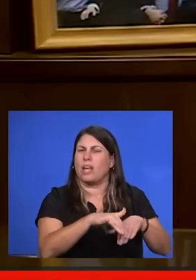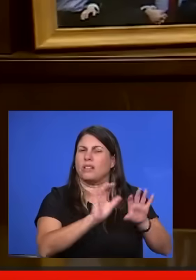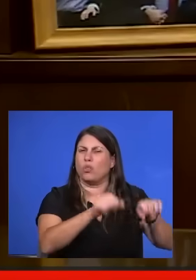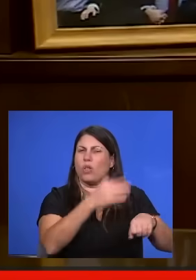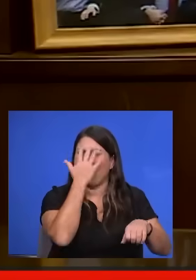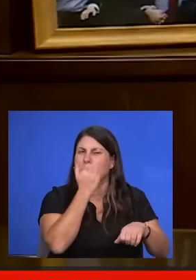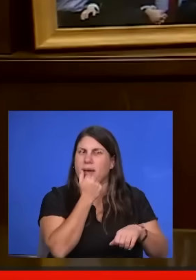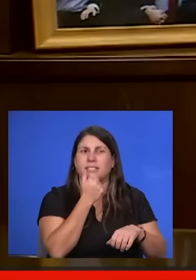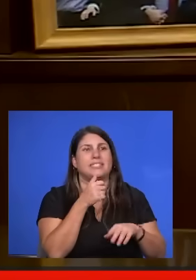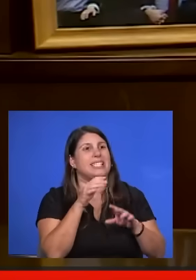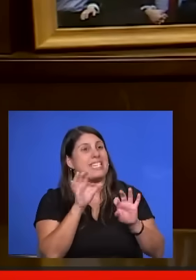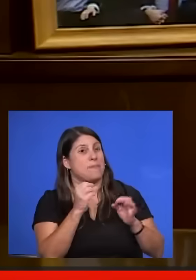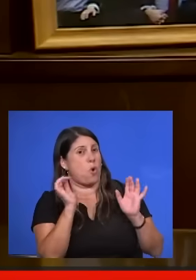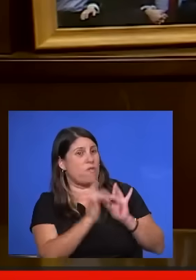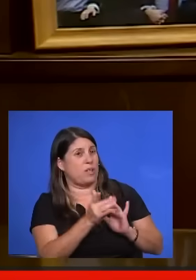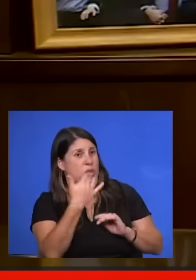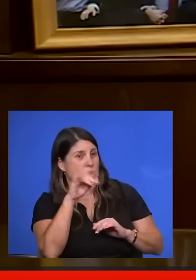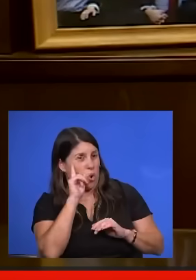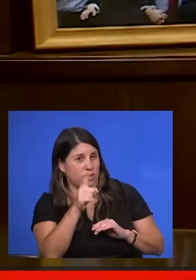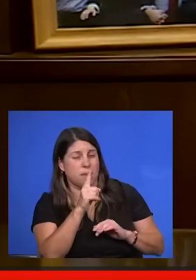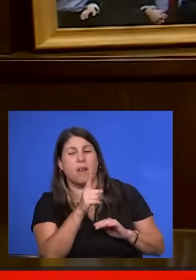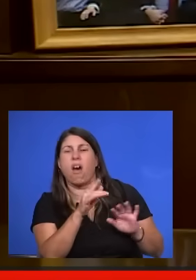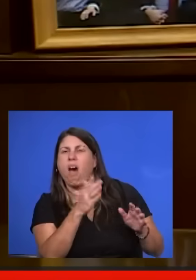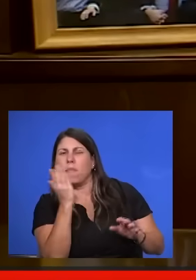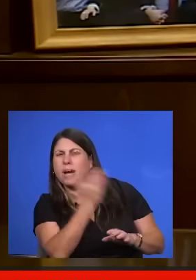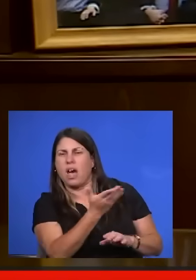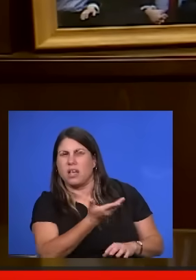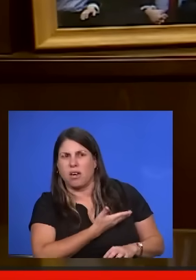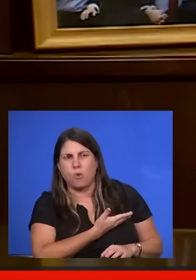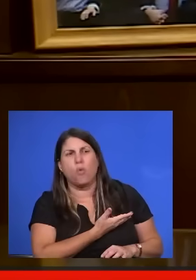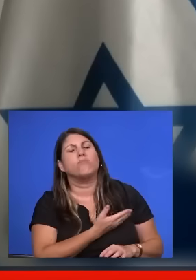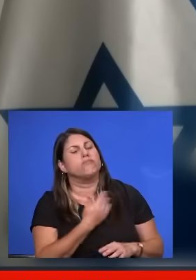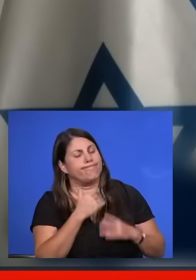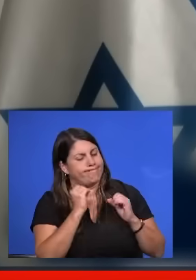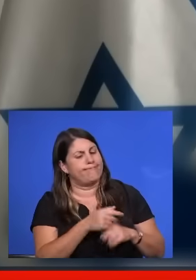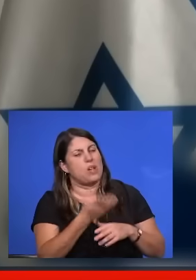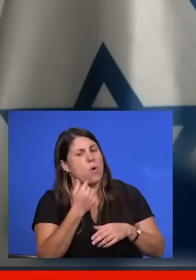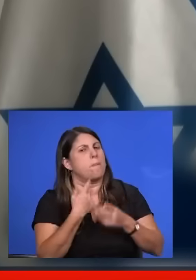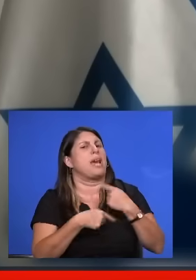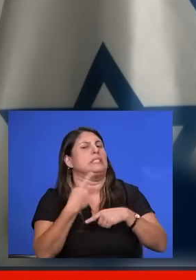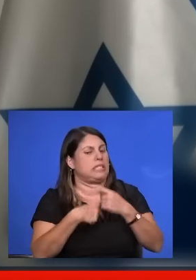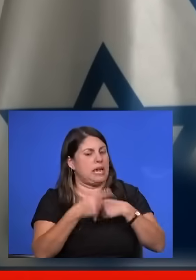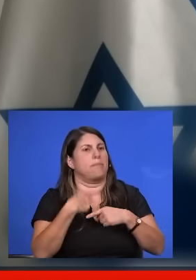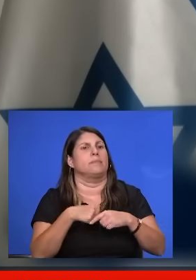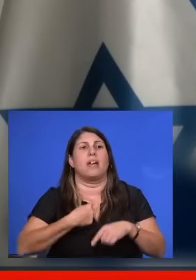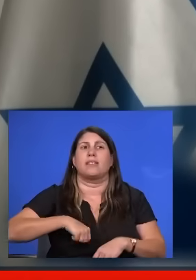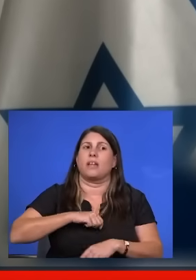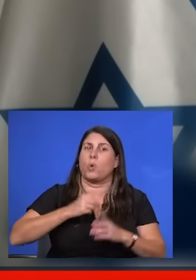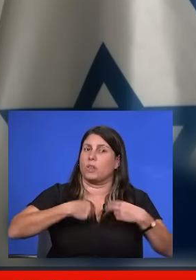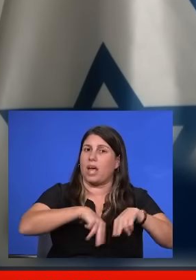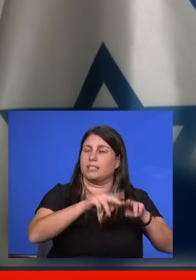אויבינו היו יודעים את גודל המכה שהספגו, אין לי ספק שהם היו מחזירים את הגלגל אחורה. אנחנו נחזיר את השקט